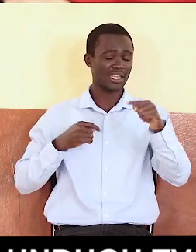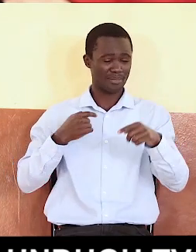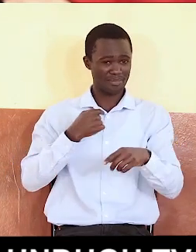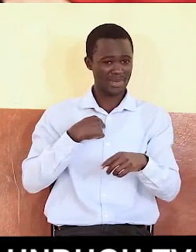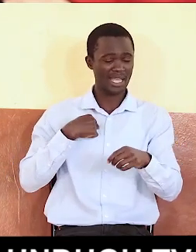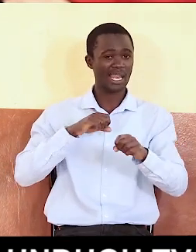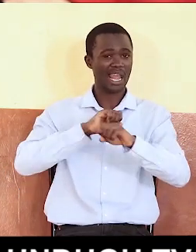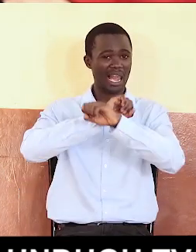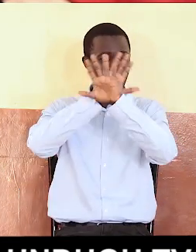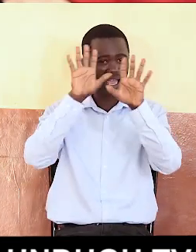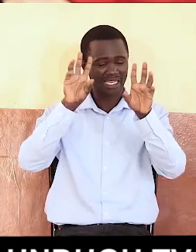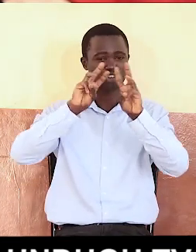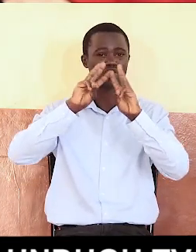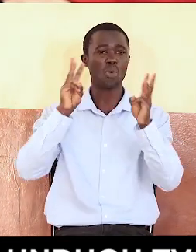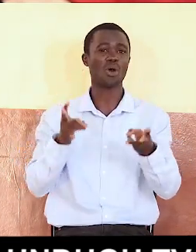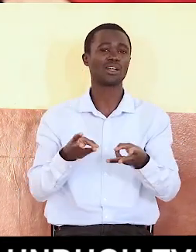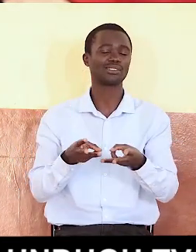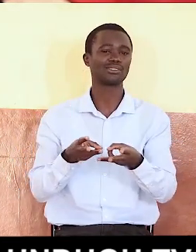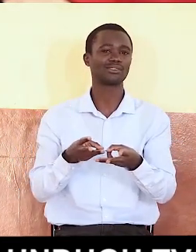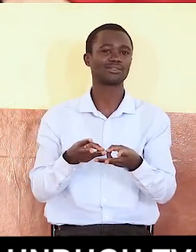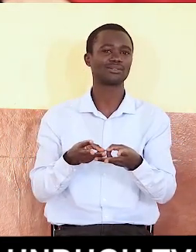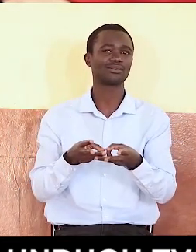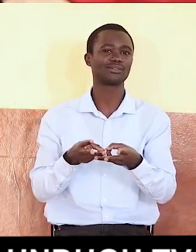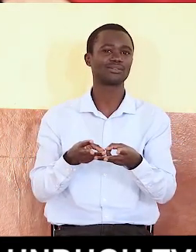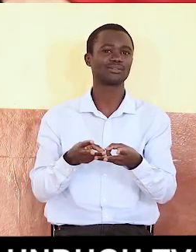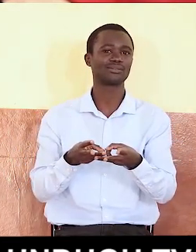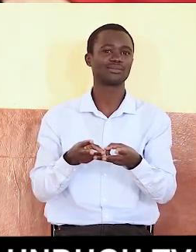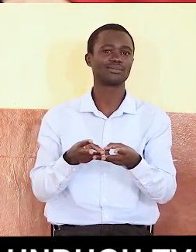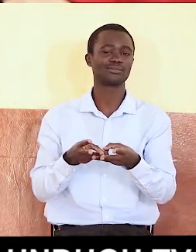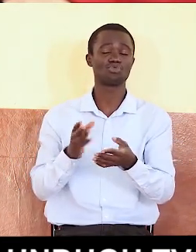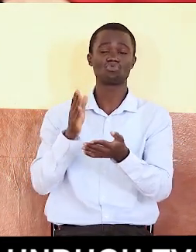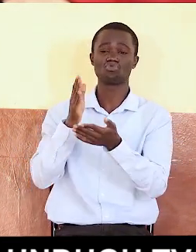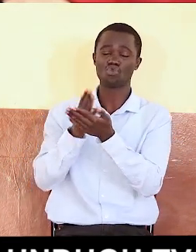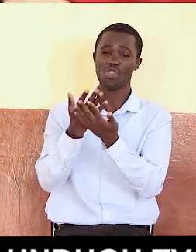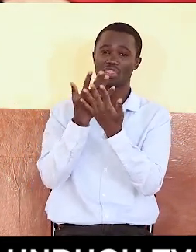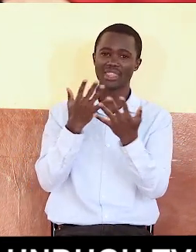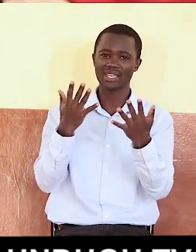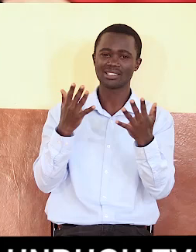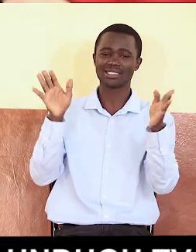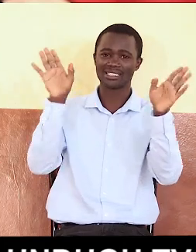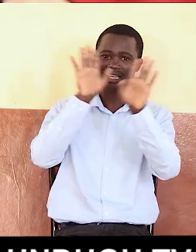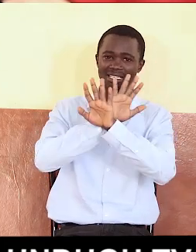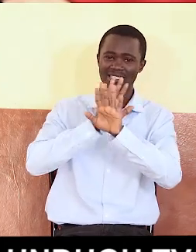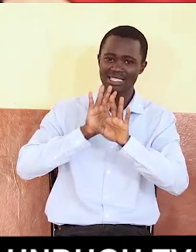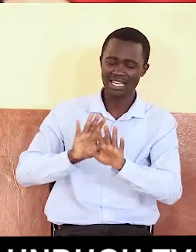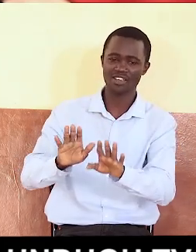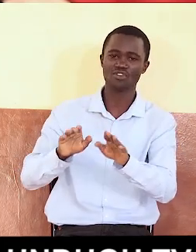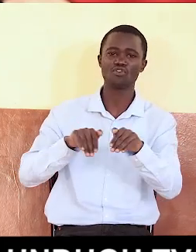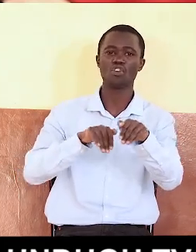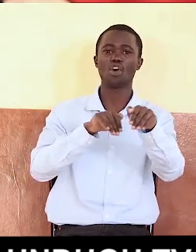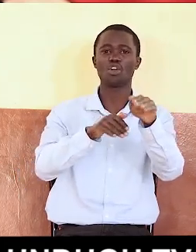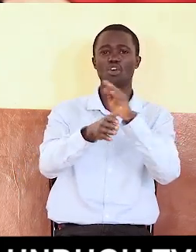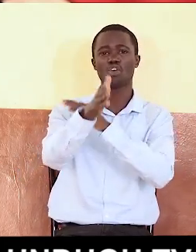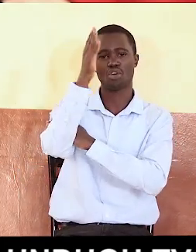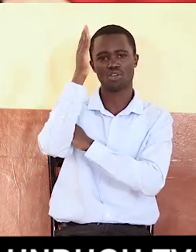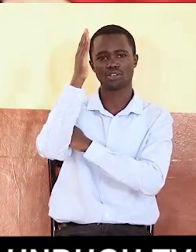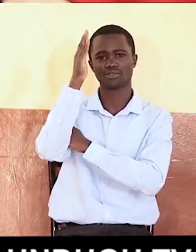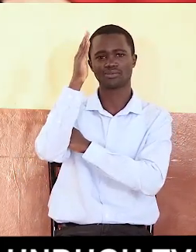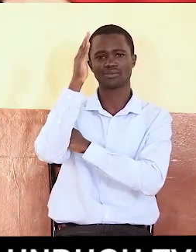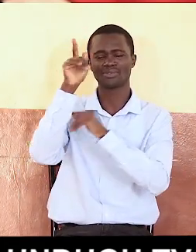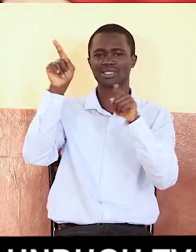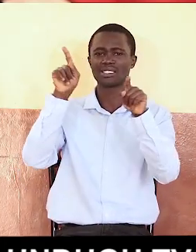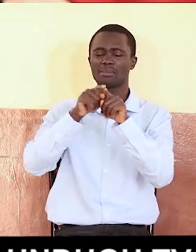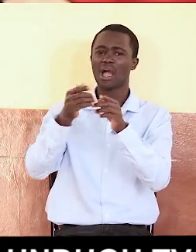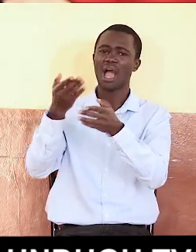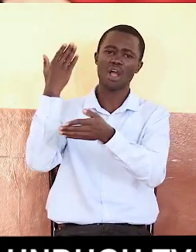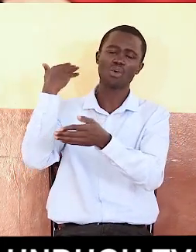ulimwengu. Na hivyo anasema, mambo ya ngiza tuyahache, tumfuate Mungu. Wakati uona samani hizo